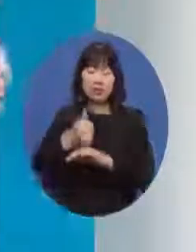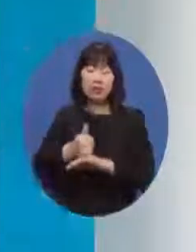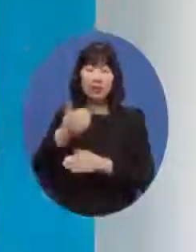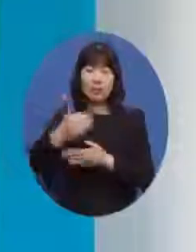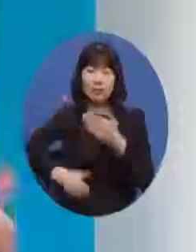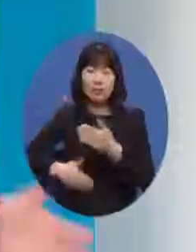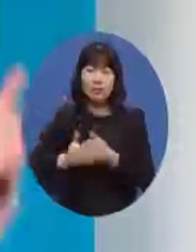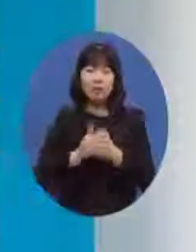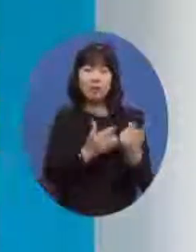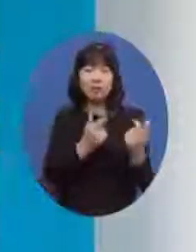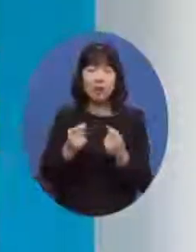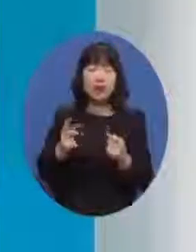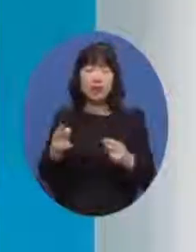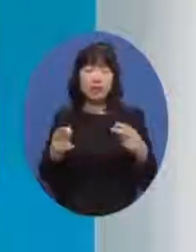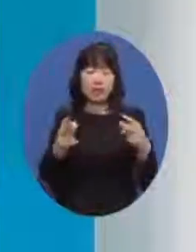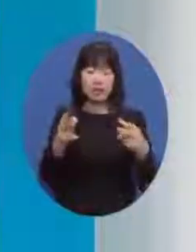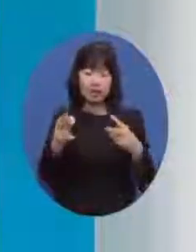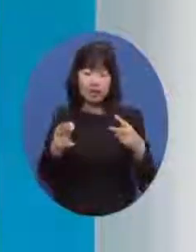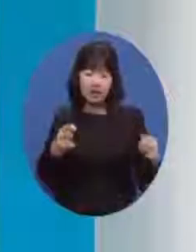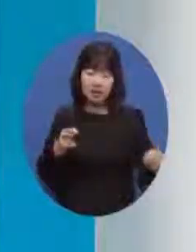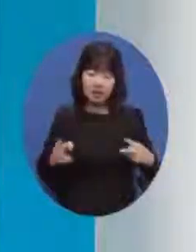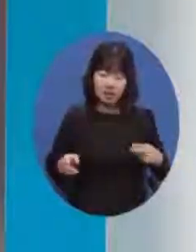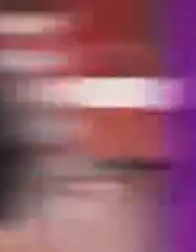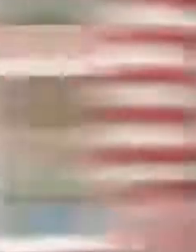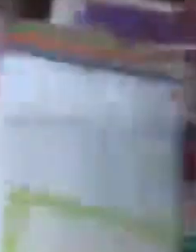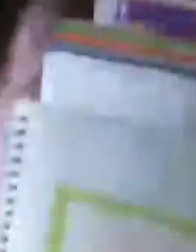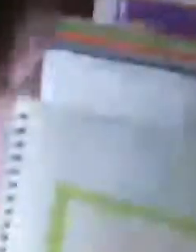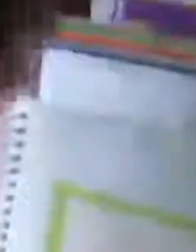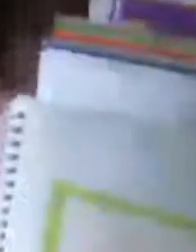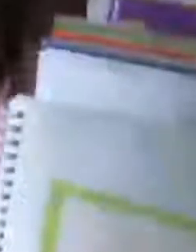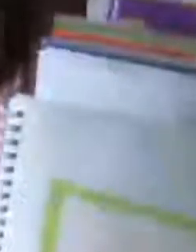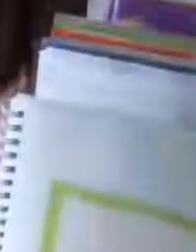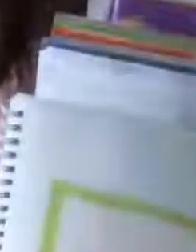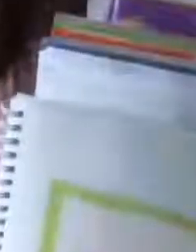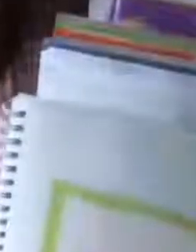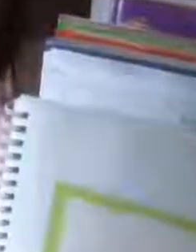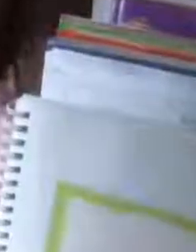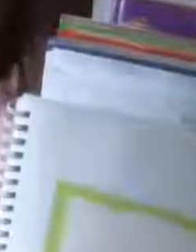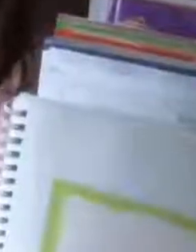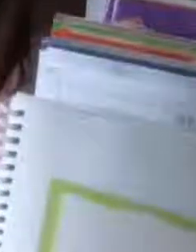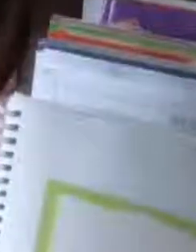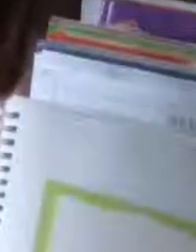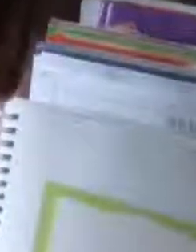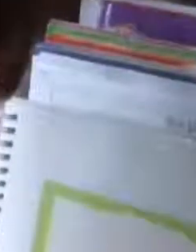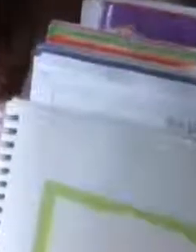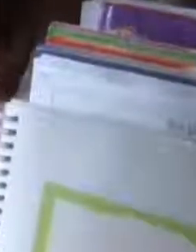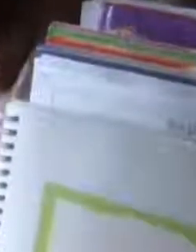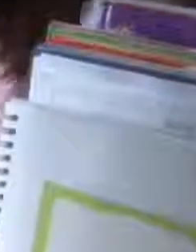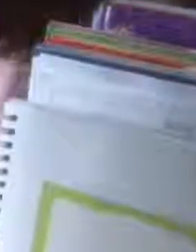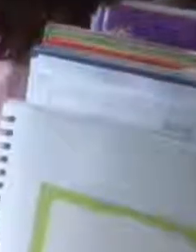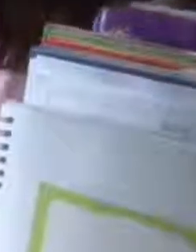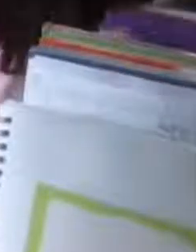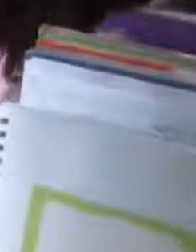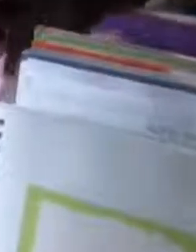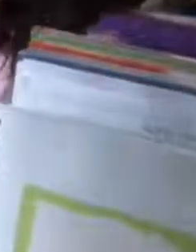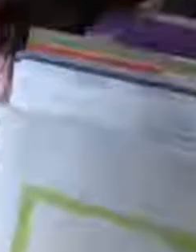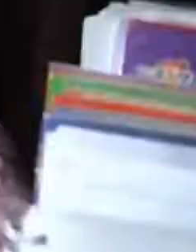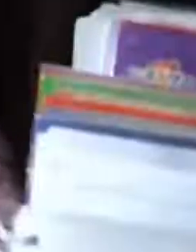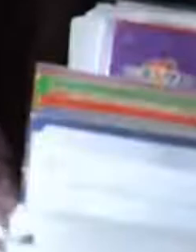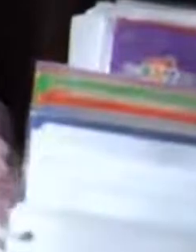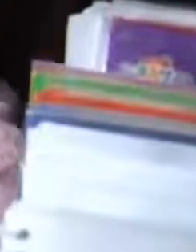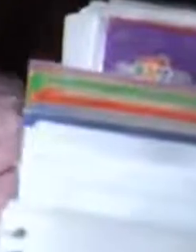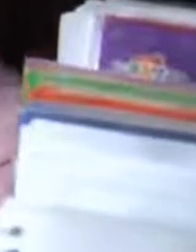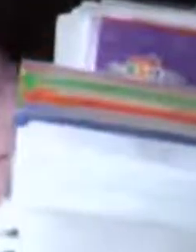다 가지치기를 해줘라 라고 말씀을 제가 드립니다. 유아기 때의 지나친 학습은 오히려 본격적인 공부를 시작할